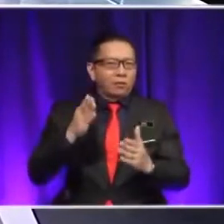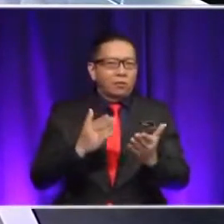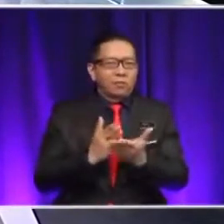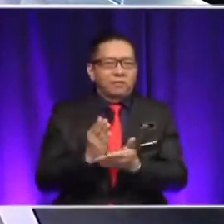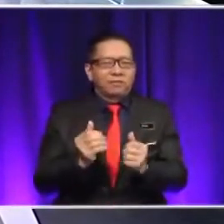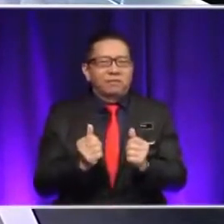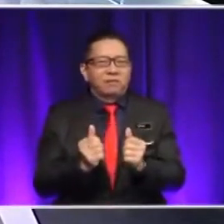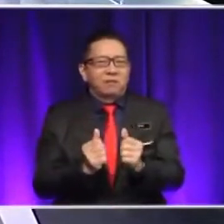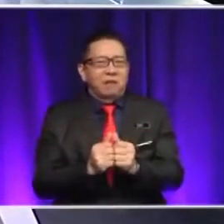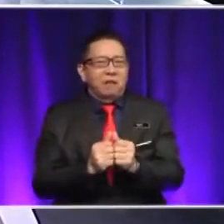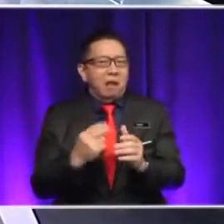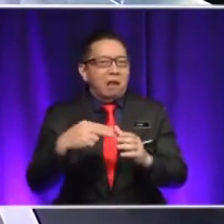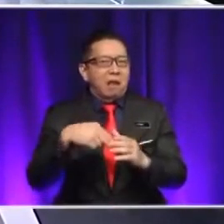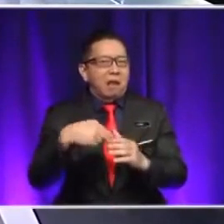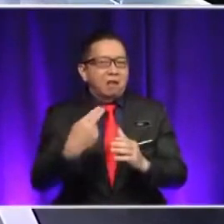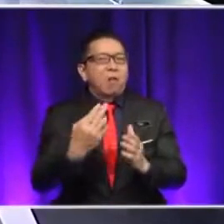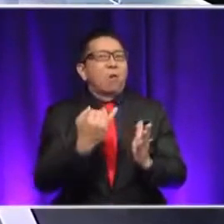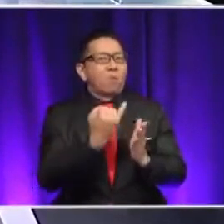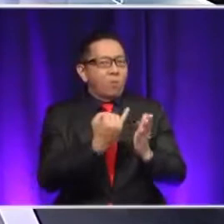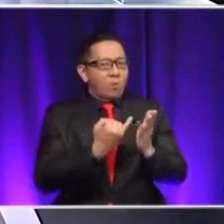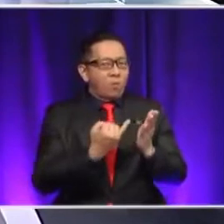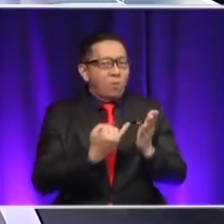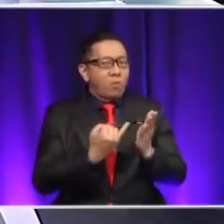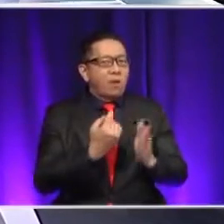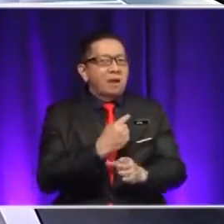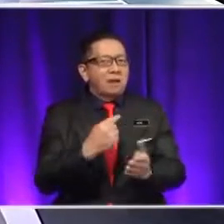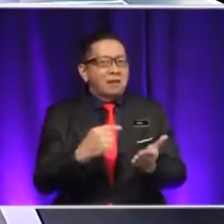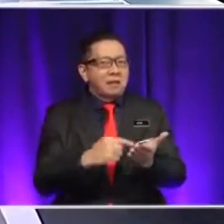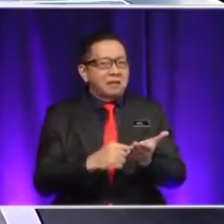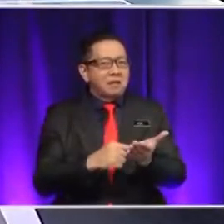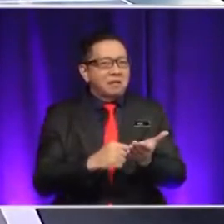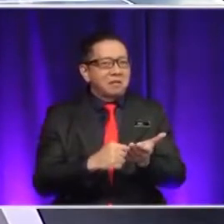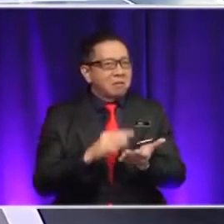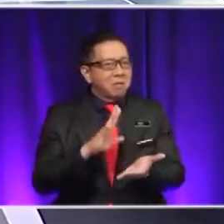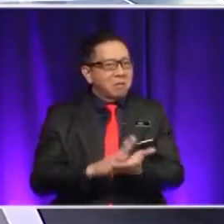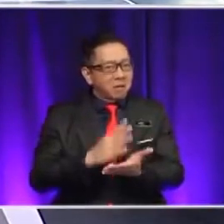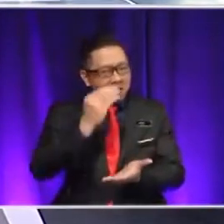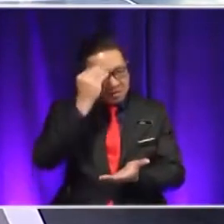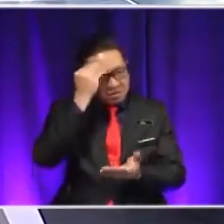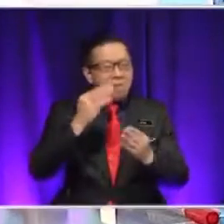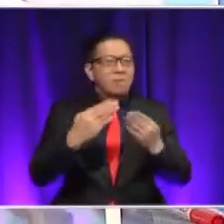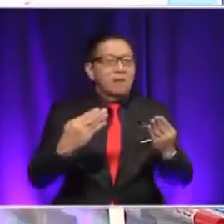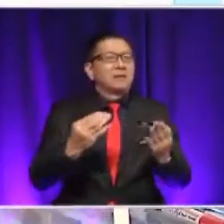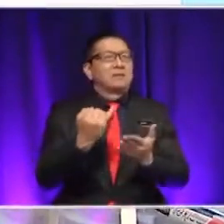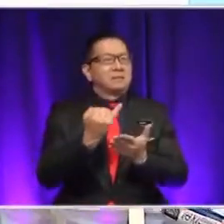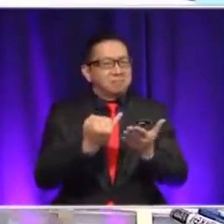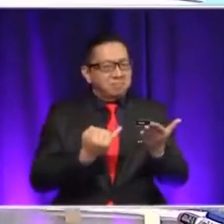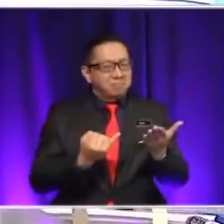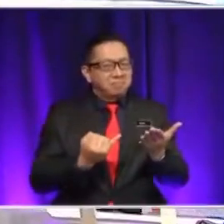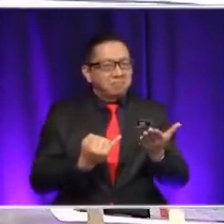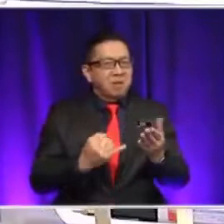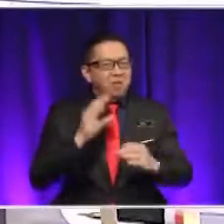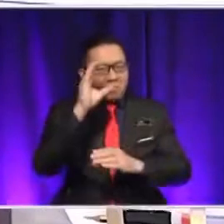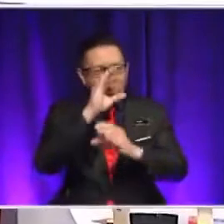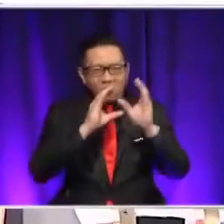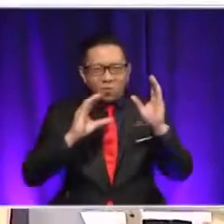dengan penghasilan karya kita untuk hari ini kita belajar tadi untuk bahasa seni Basuki tetap buat penerokaan dan